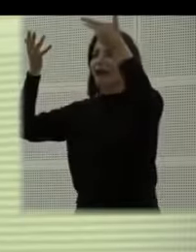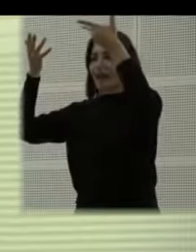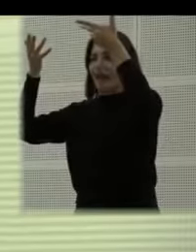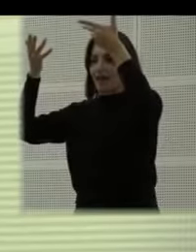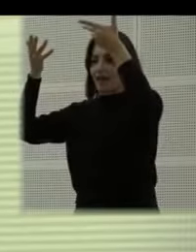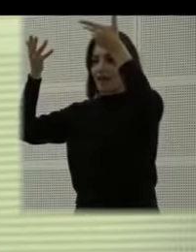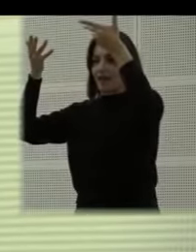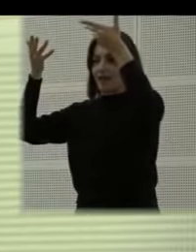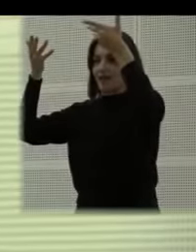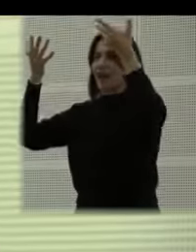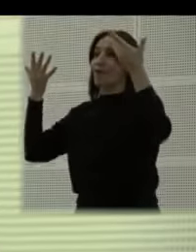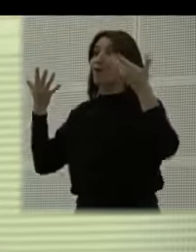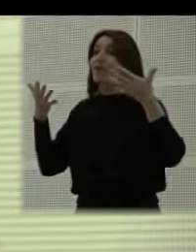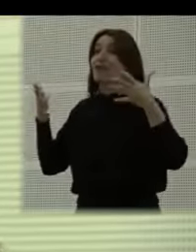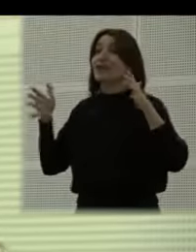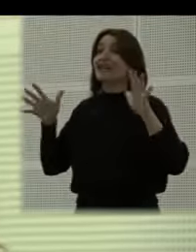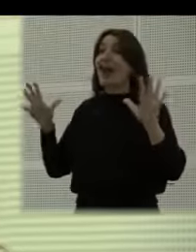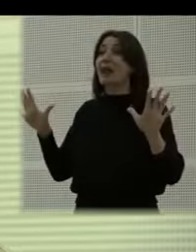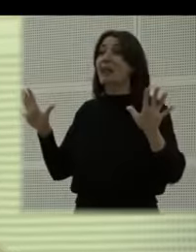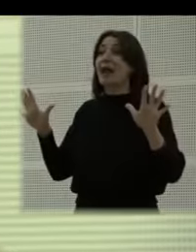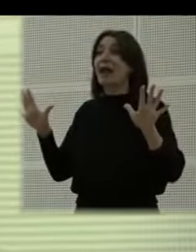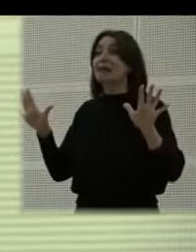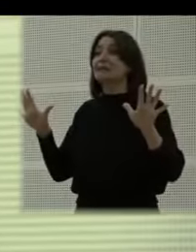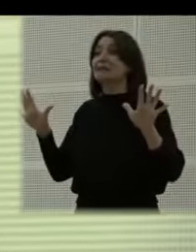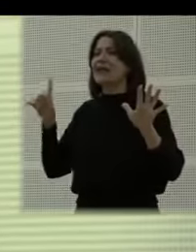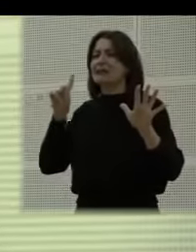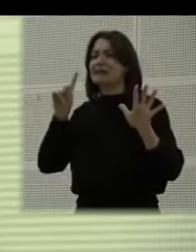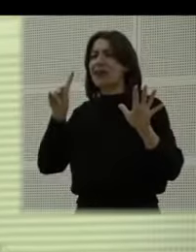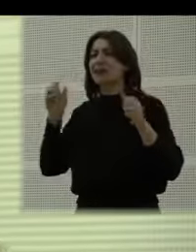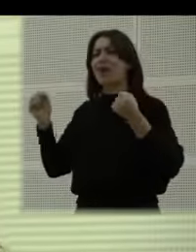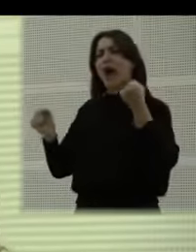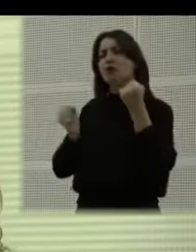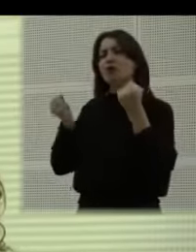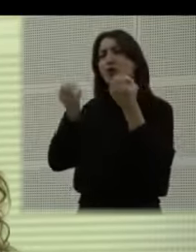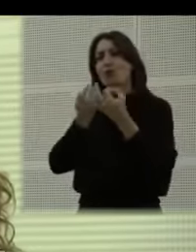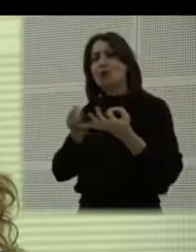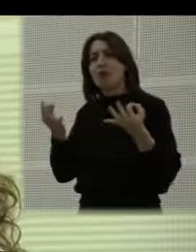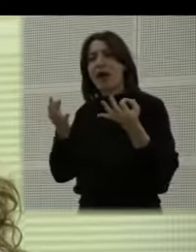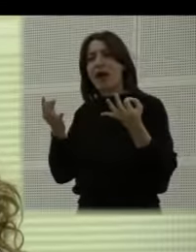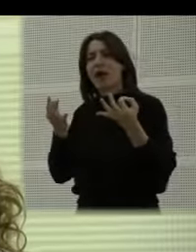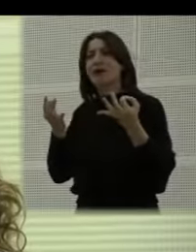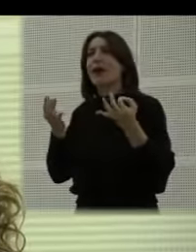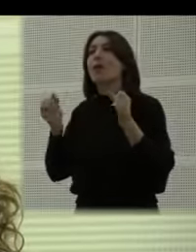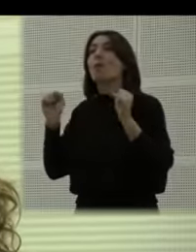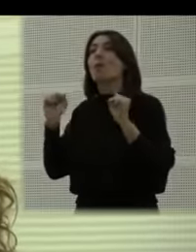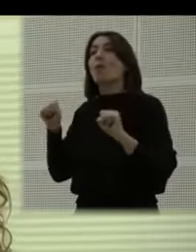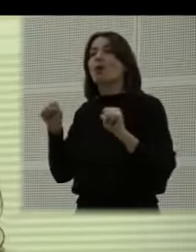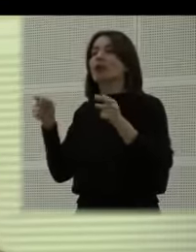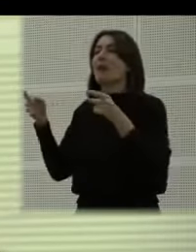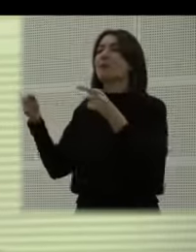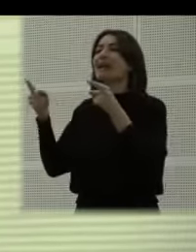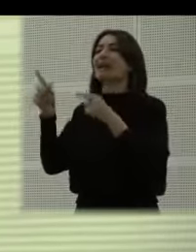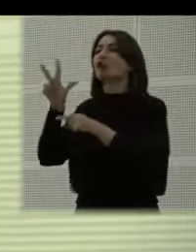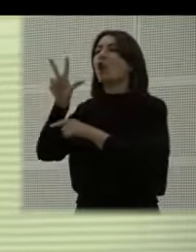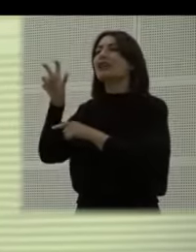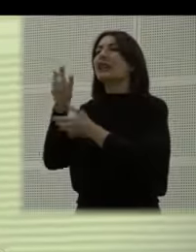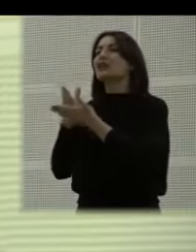ora, finalmente, se compirai azioni buone, potrai, in un periodo di 300